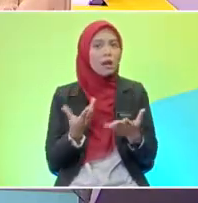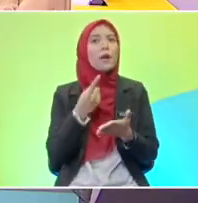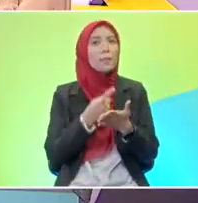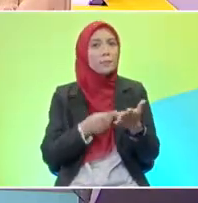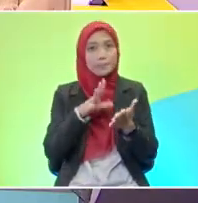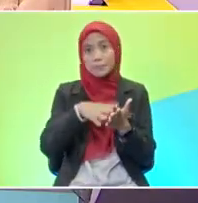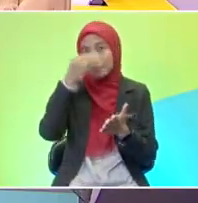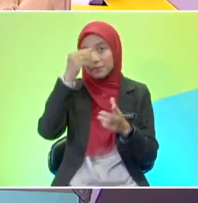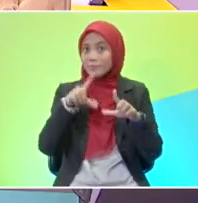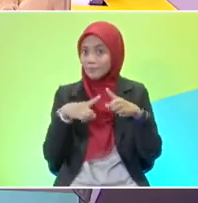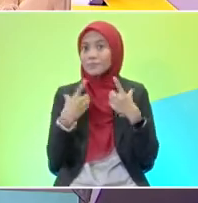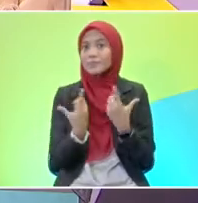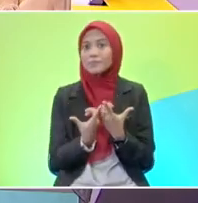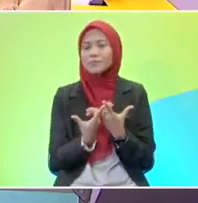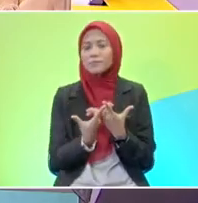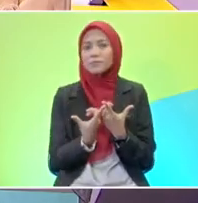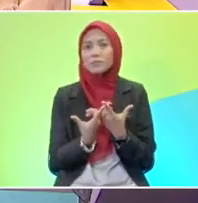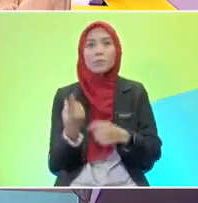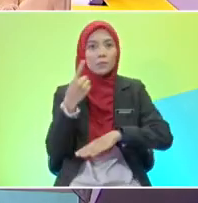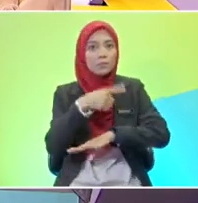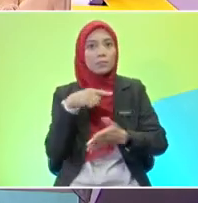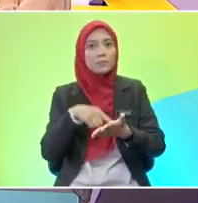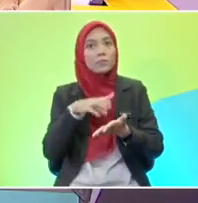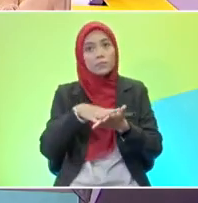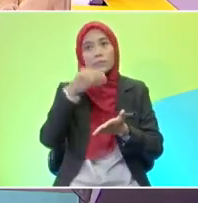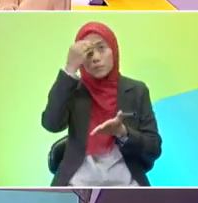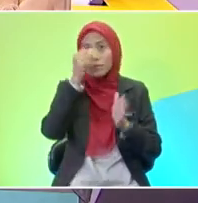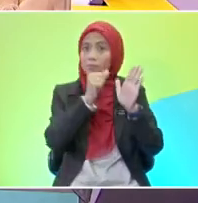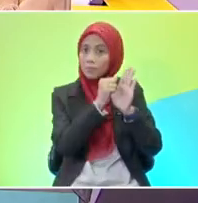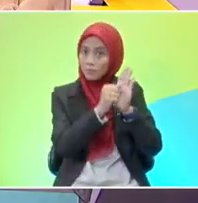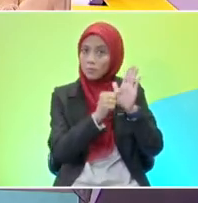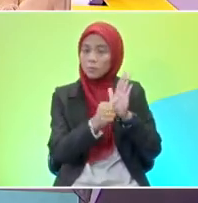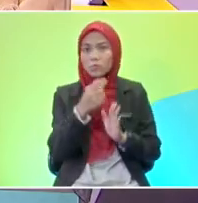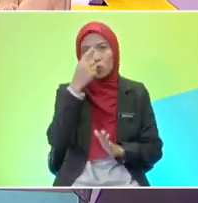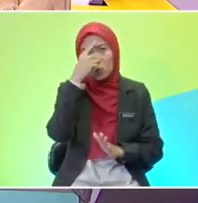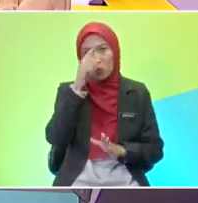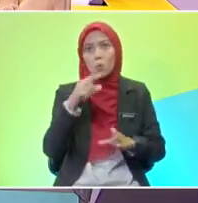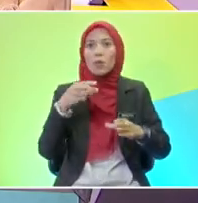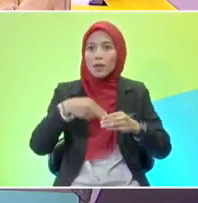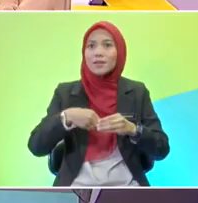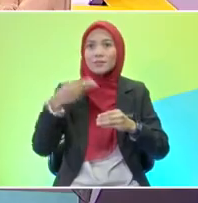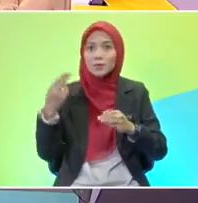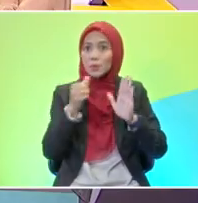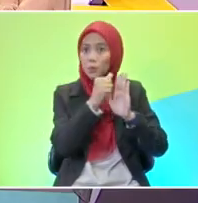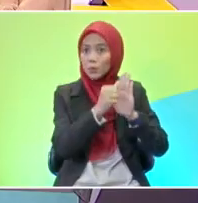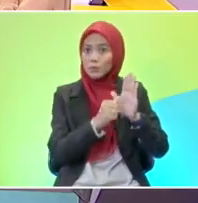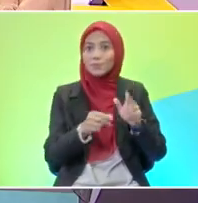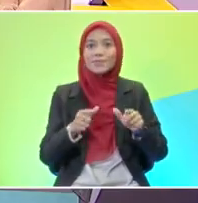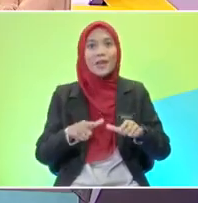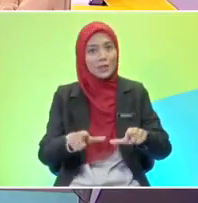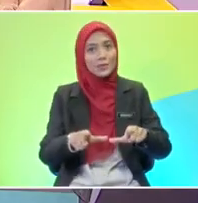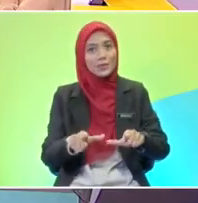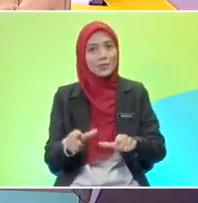dalam gelas kita hari ini kita akan melukislah karena motif bagi menghasilkan ukiran kayu Wow udah tak sampah ini